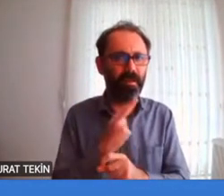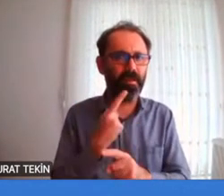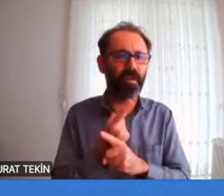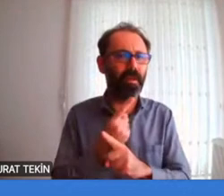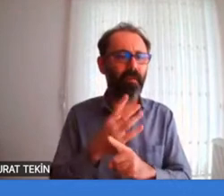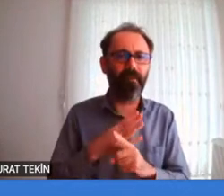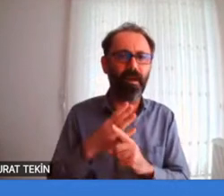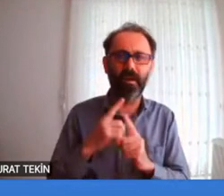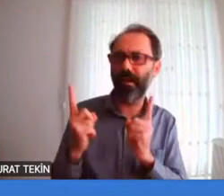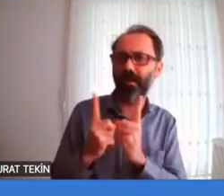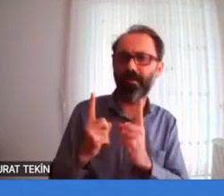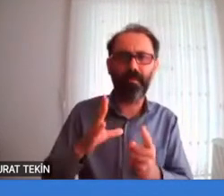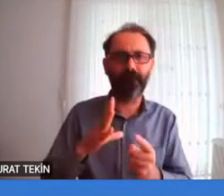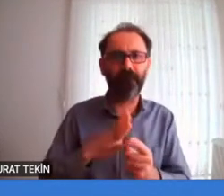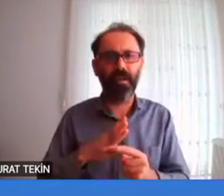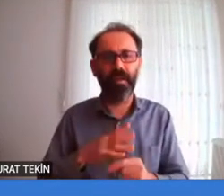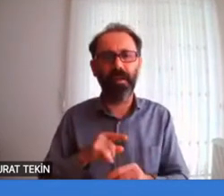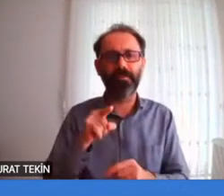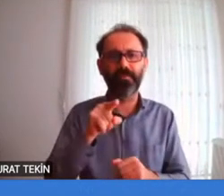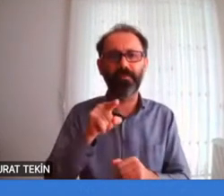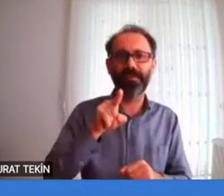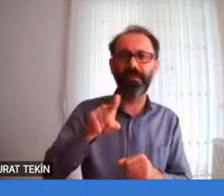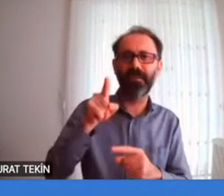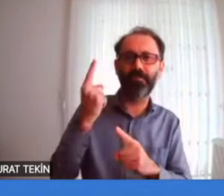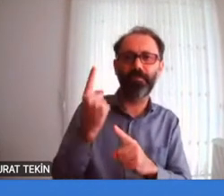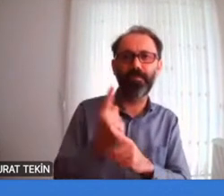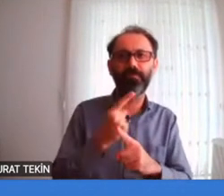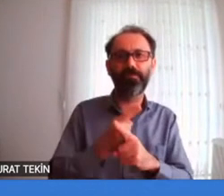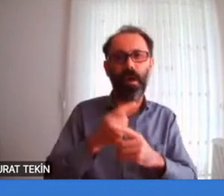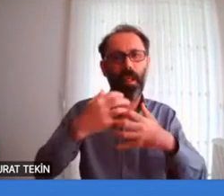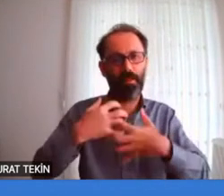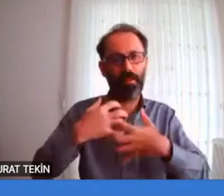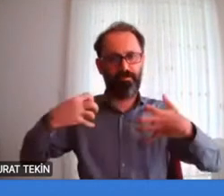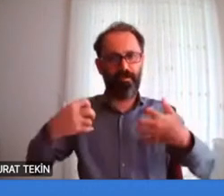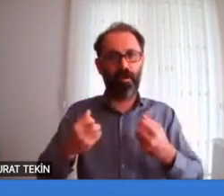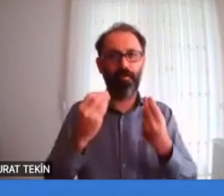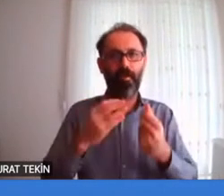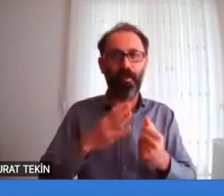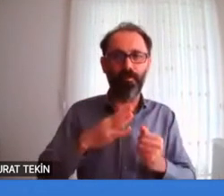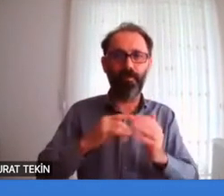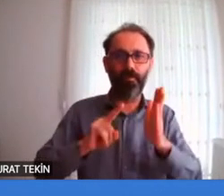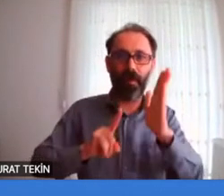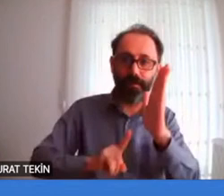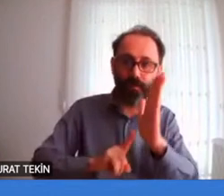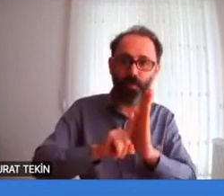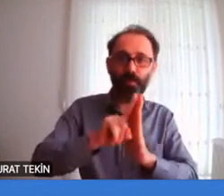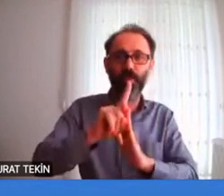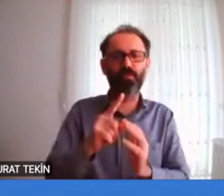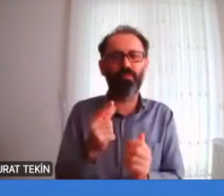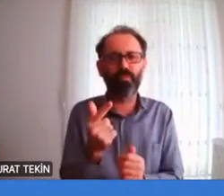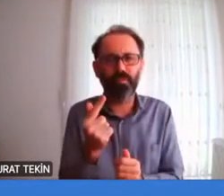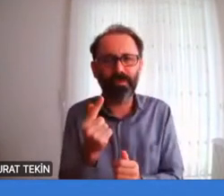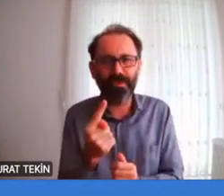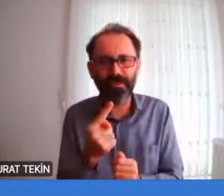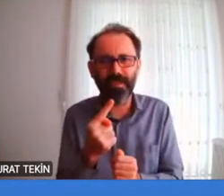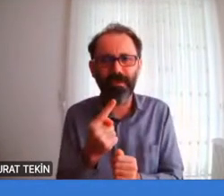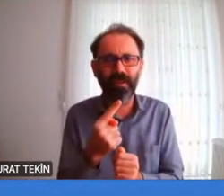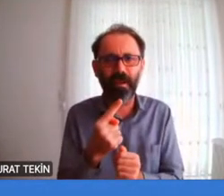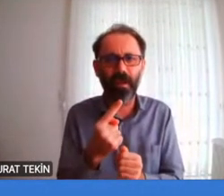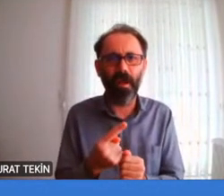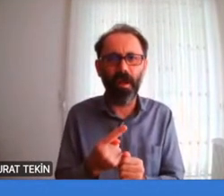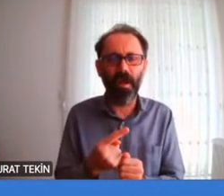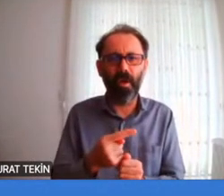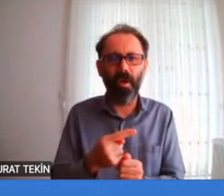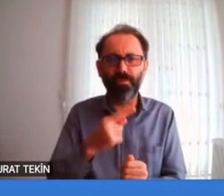var. Aslında siz bir şeyin kahramanısınız. Evet, başarılarınız çok kısa bir sürede,